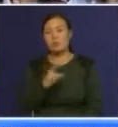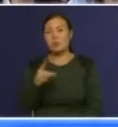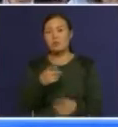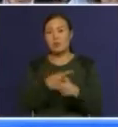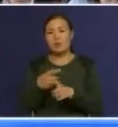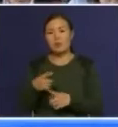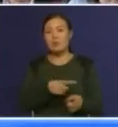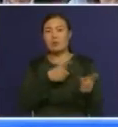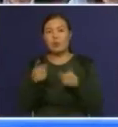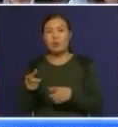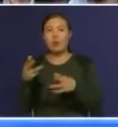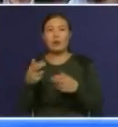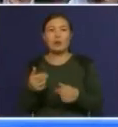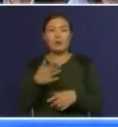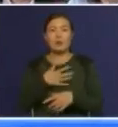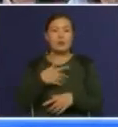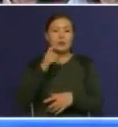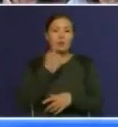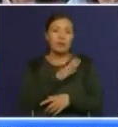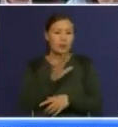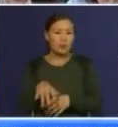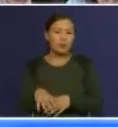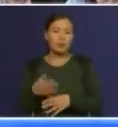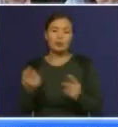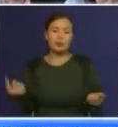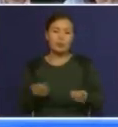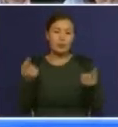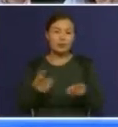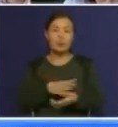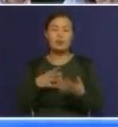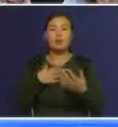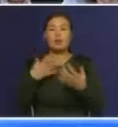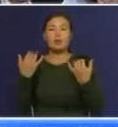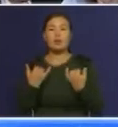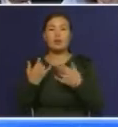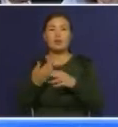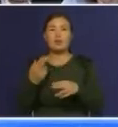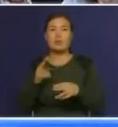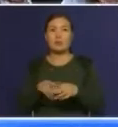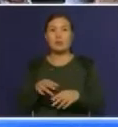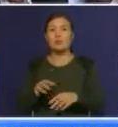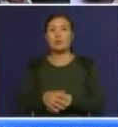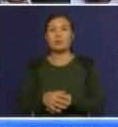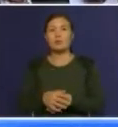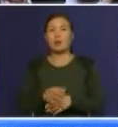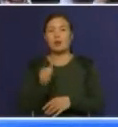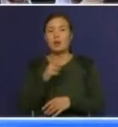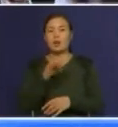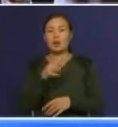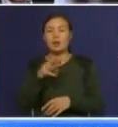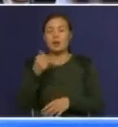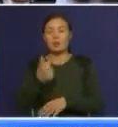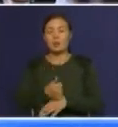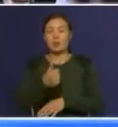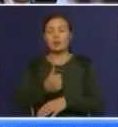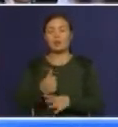көшу біздерге өте оңай болды. Біз қазір осы акимат